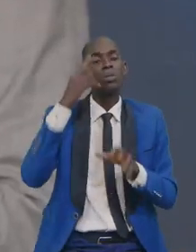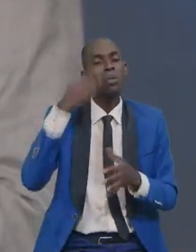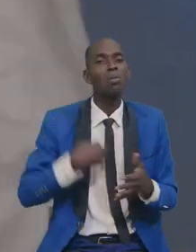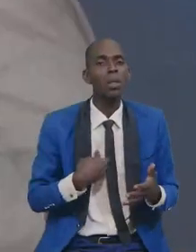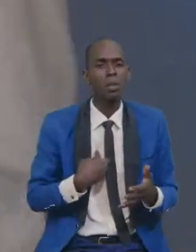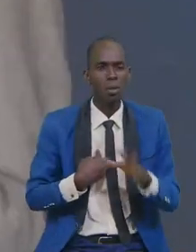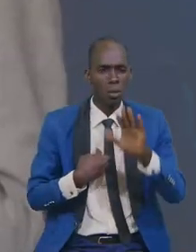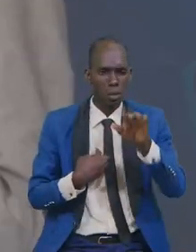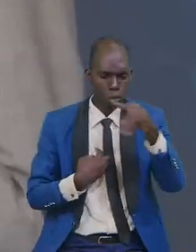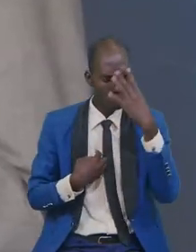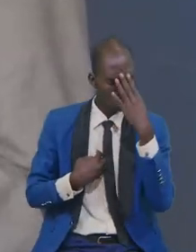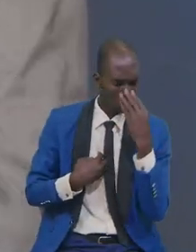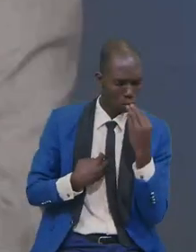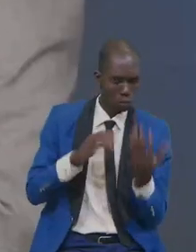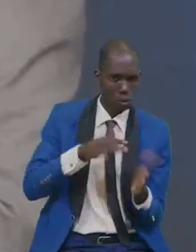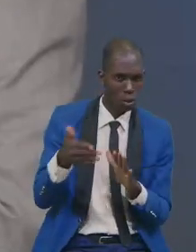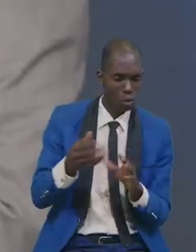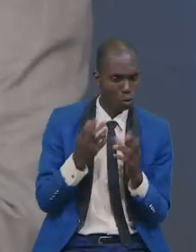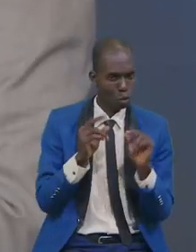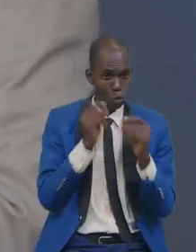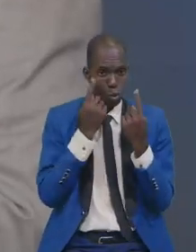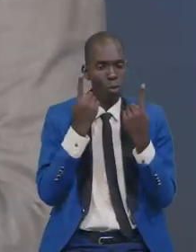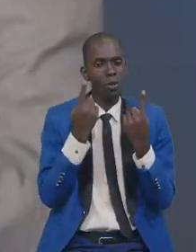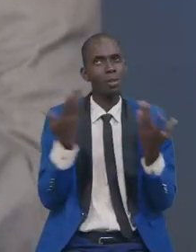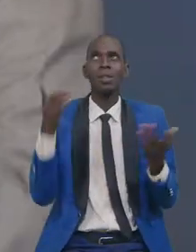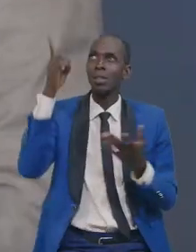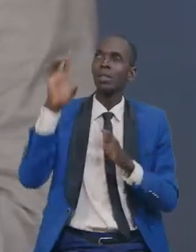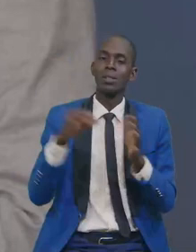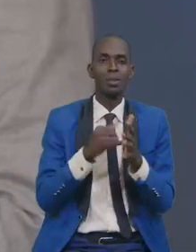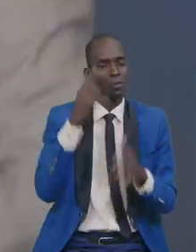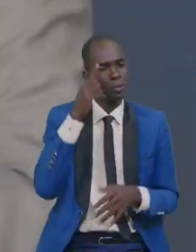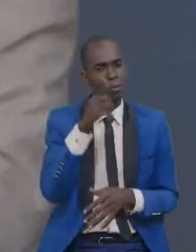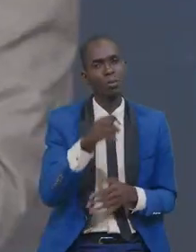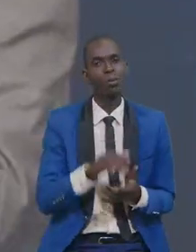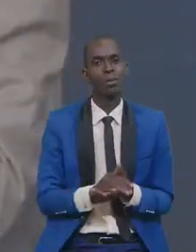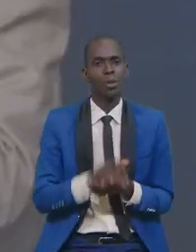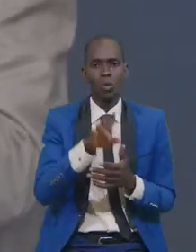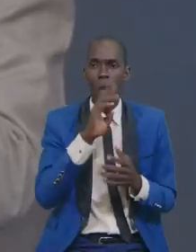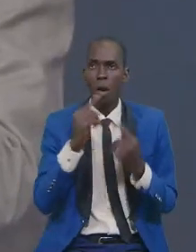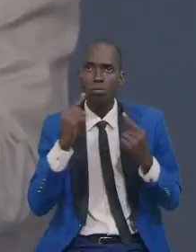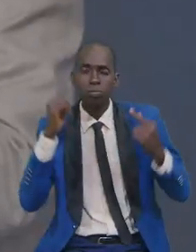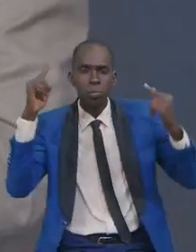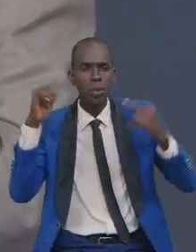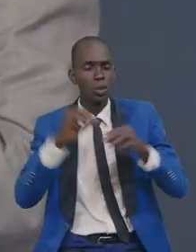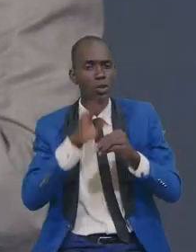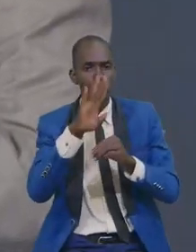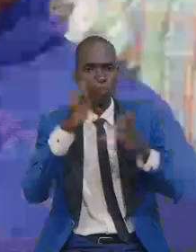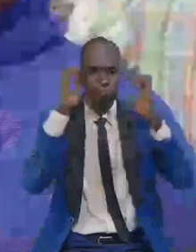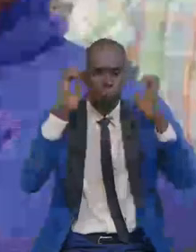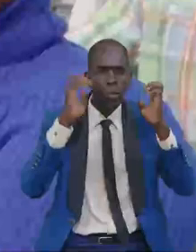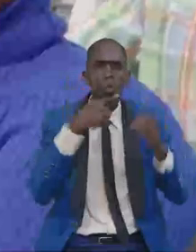levé, t'es réveillé, c'est Dieu, non? Tu as la vie et tu as la vision. Ça, c'est Dieu, non? Tu es